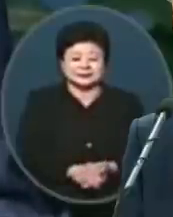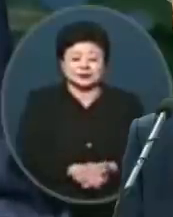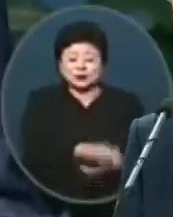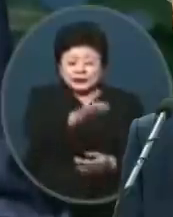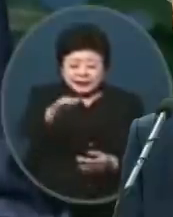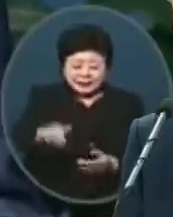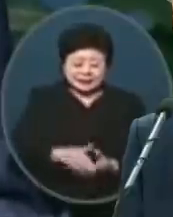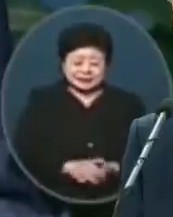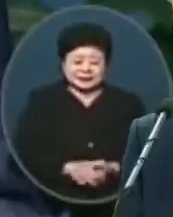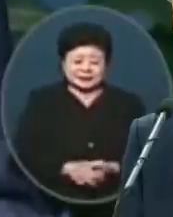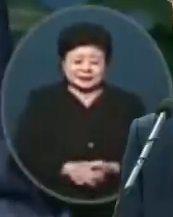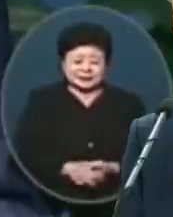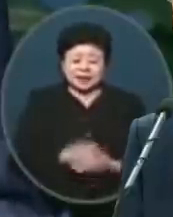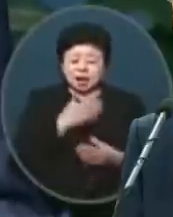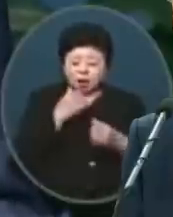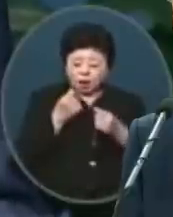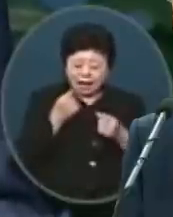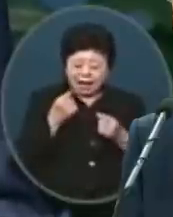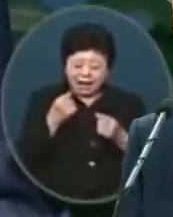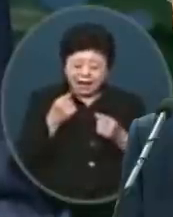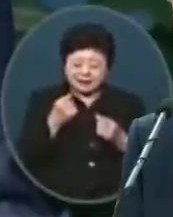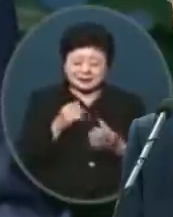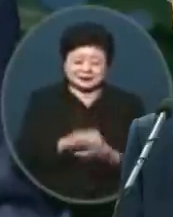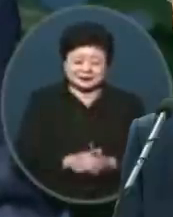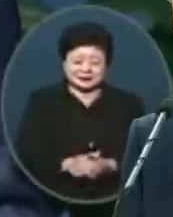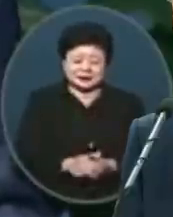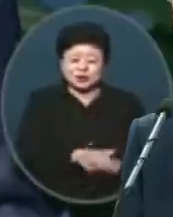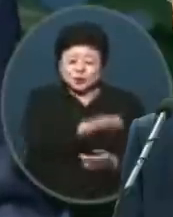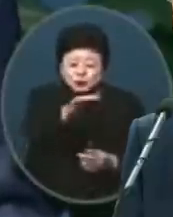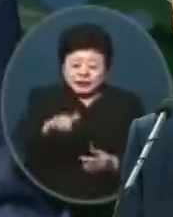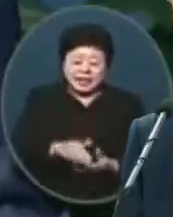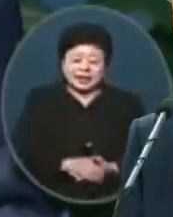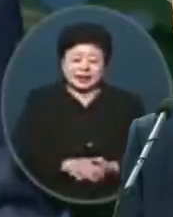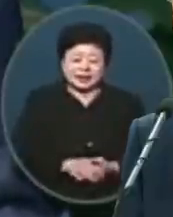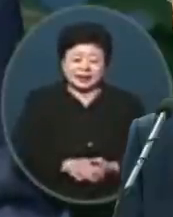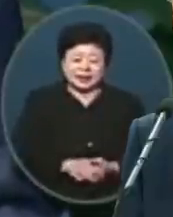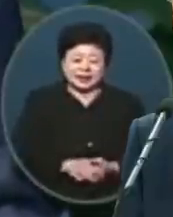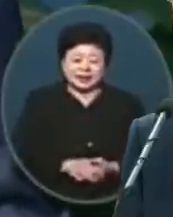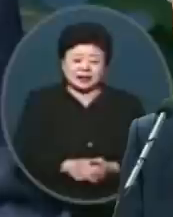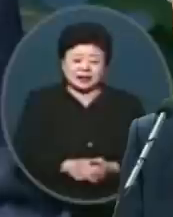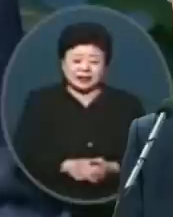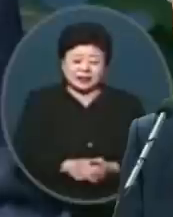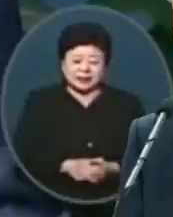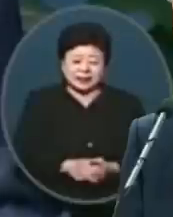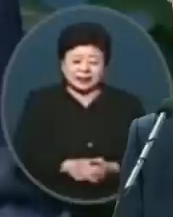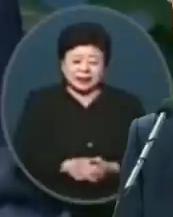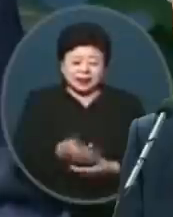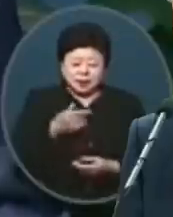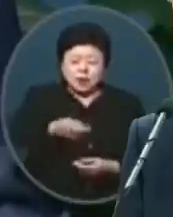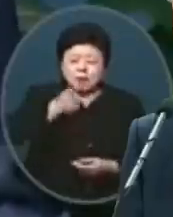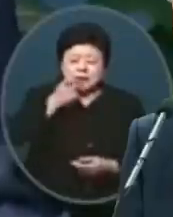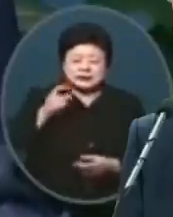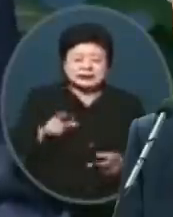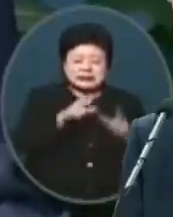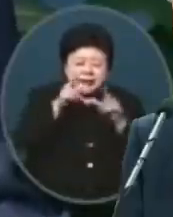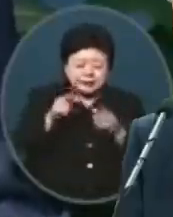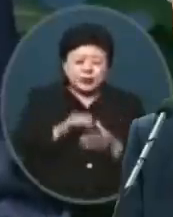우리의 건강도, 우리의 먹고 입고 마시고 사는